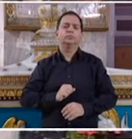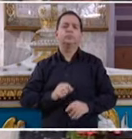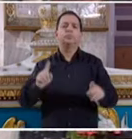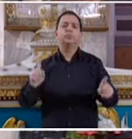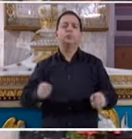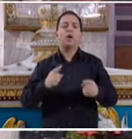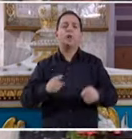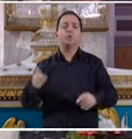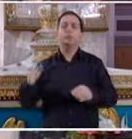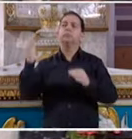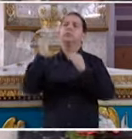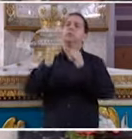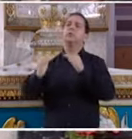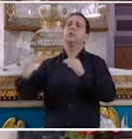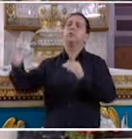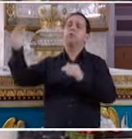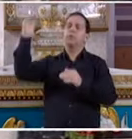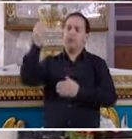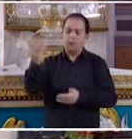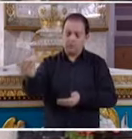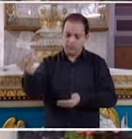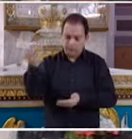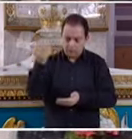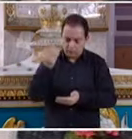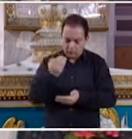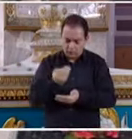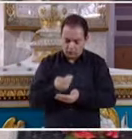φασόν. Κύριε